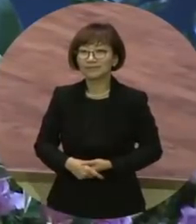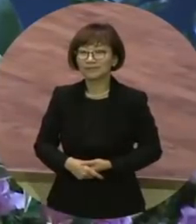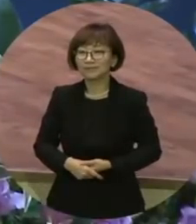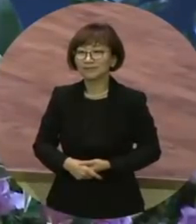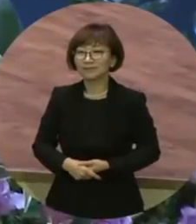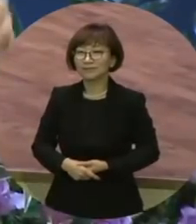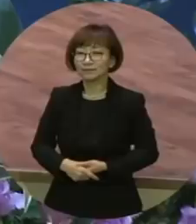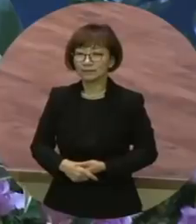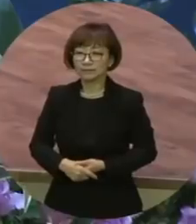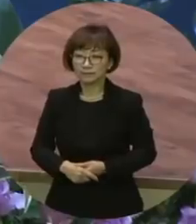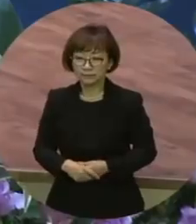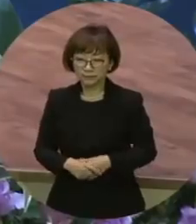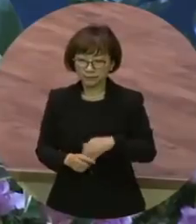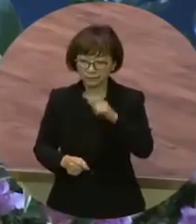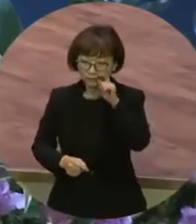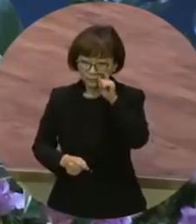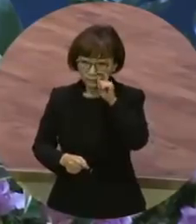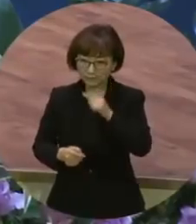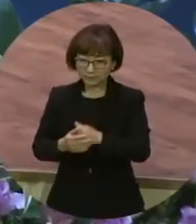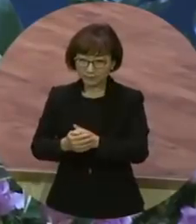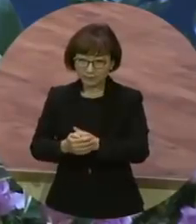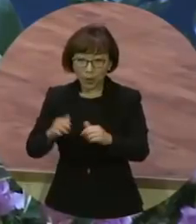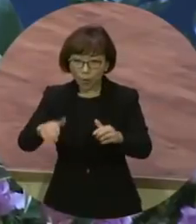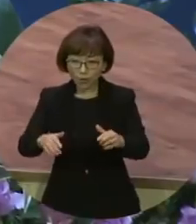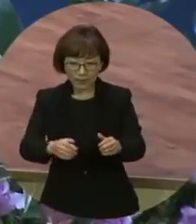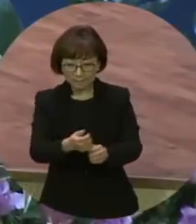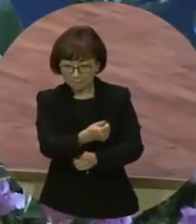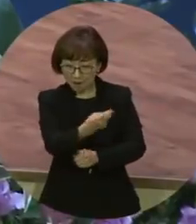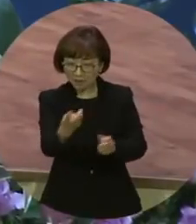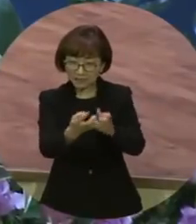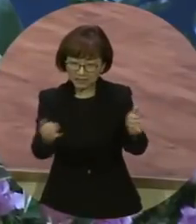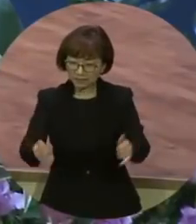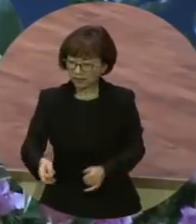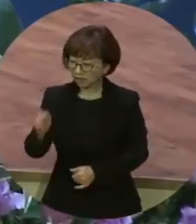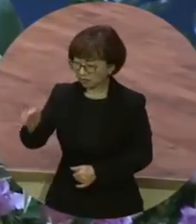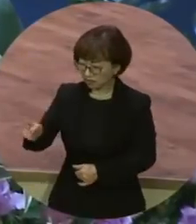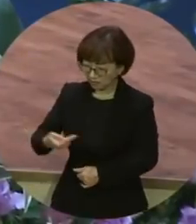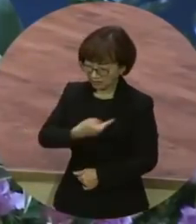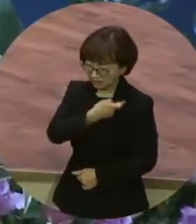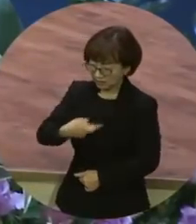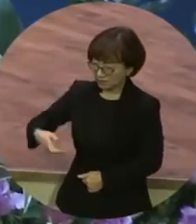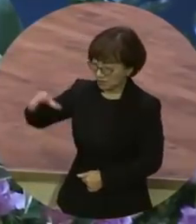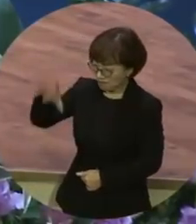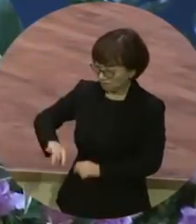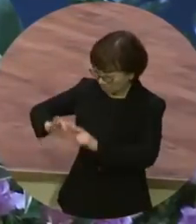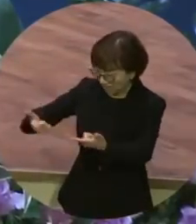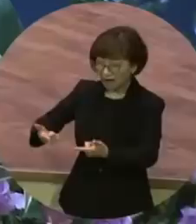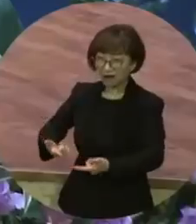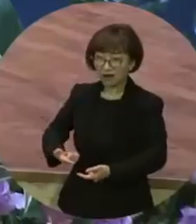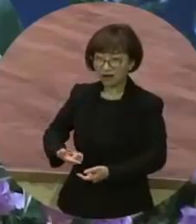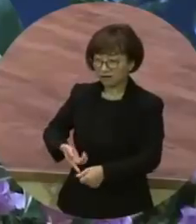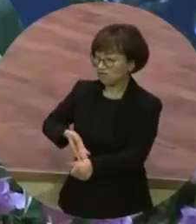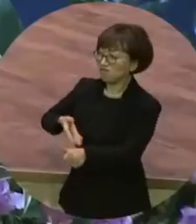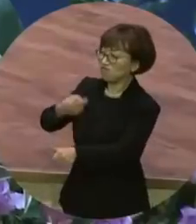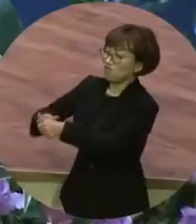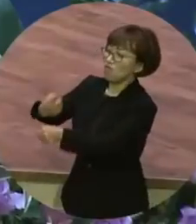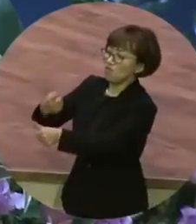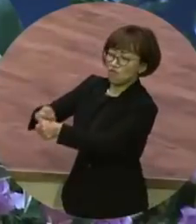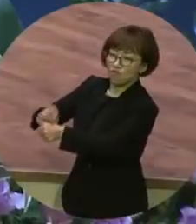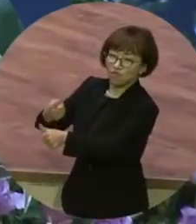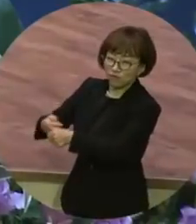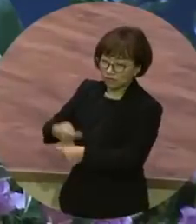치사하게도 자신의 그 약함을 꼬집어가지고 너는 사도가 아니라고 말하는 그 자들에게, 사실은 바울도 학문적으로는 뒤질 것이 없는